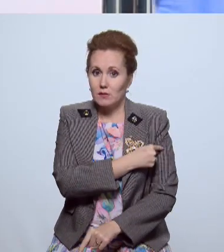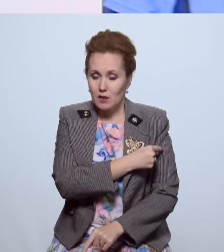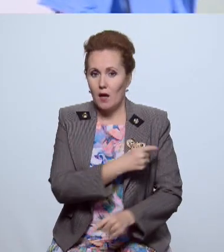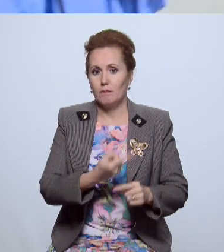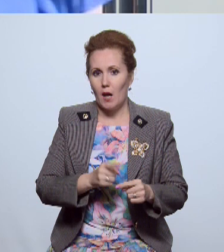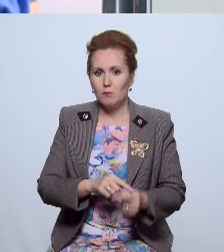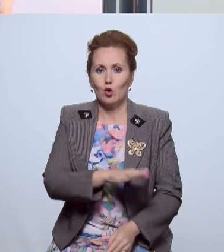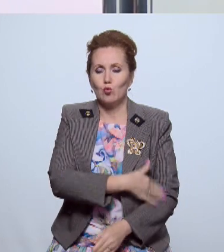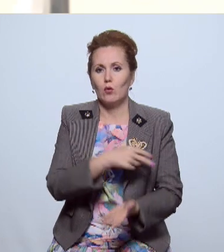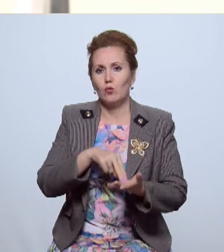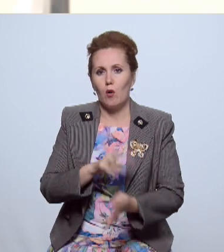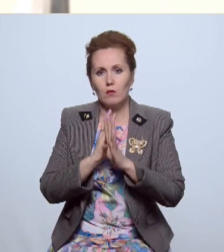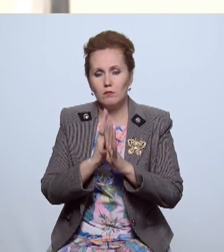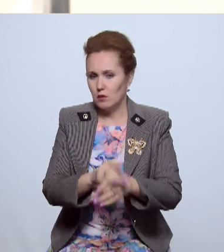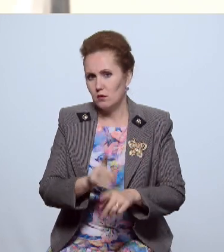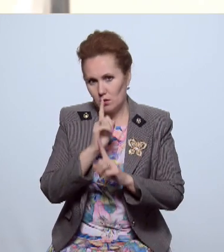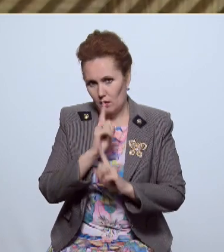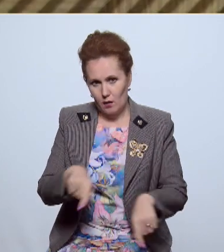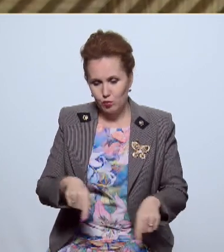стоять долго в очереди не придется.